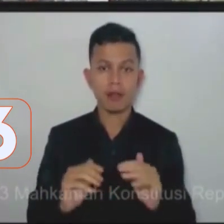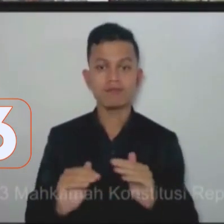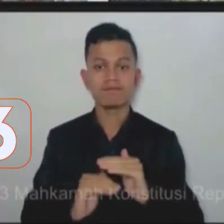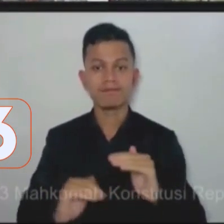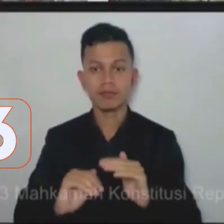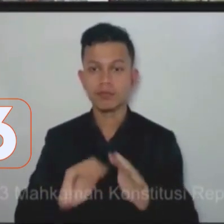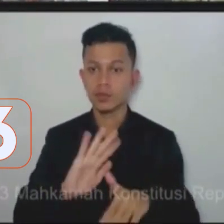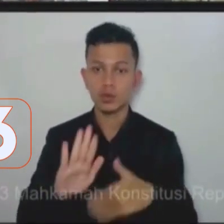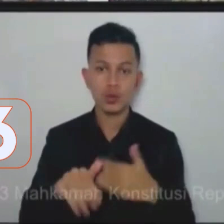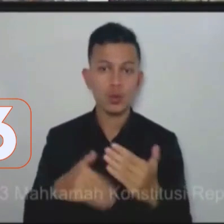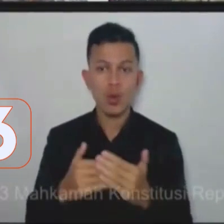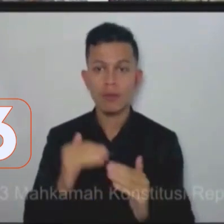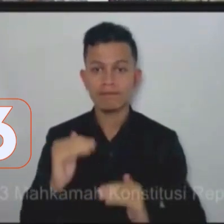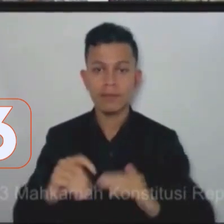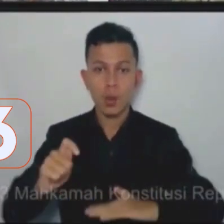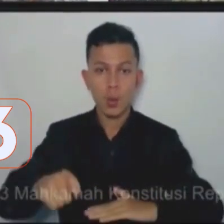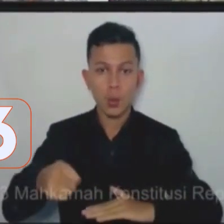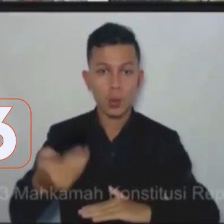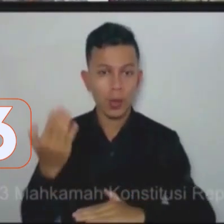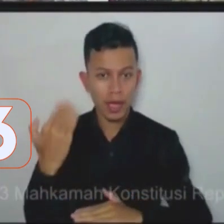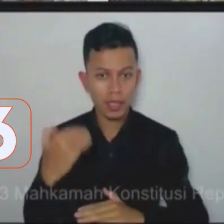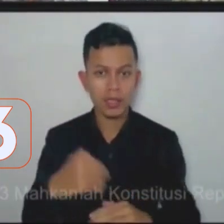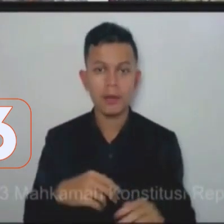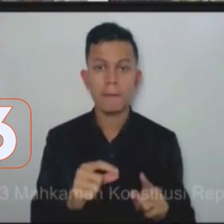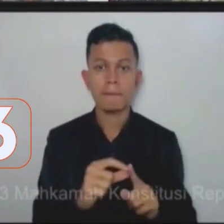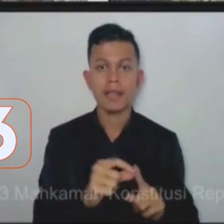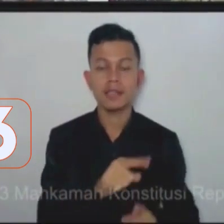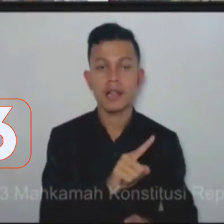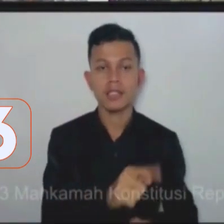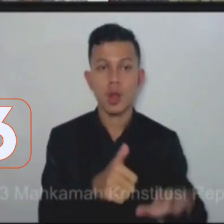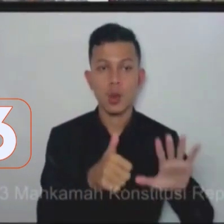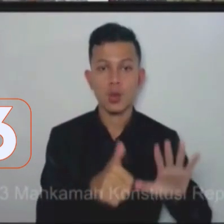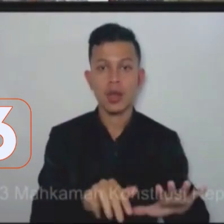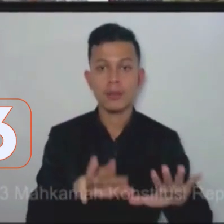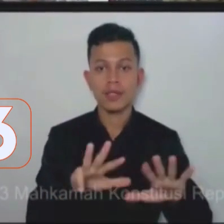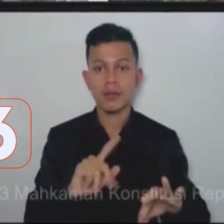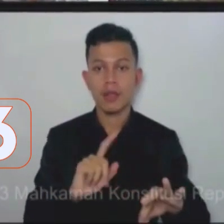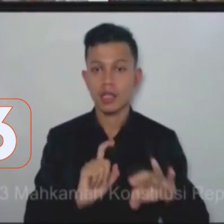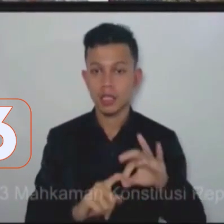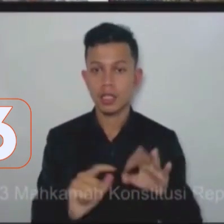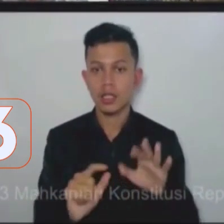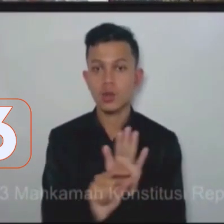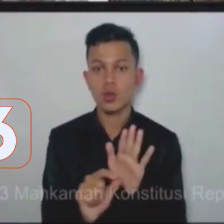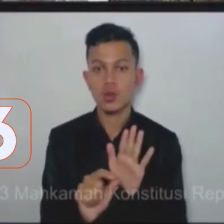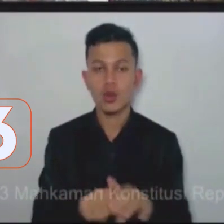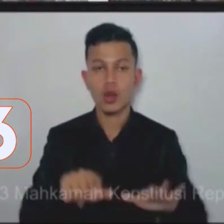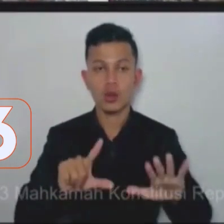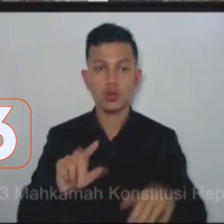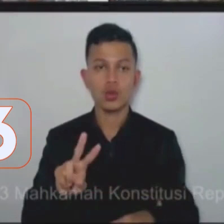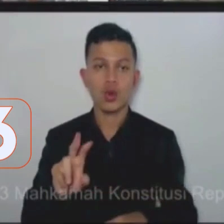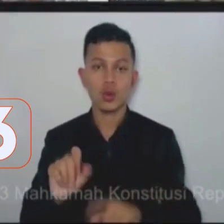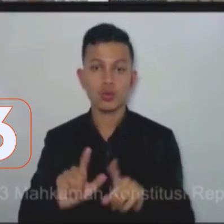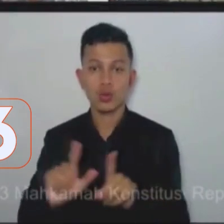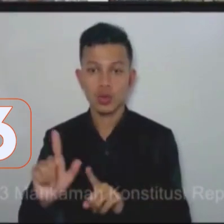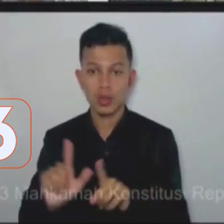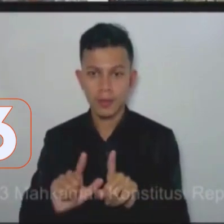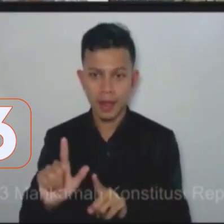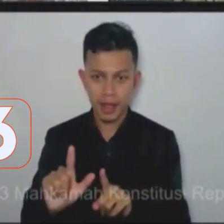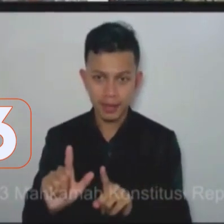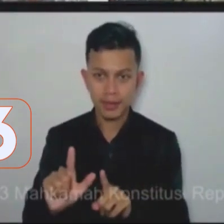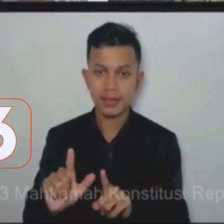seluruh uraian pertimbangan hukum di atas, norma pasal 169 huruf Q Undang-Undang 7